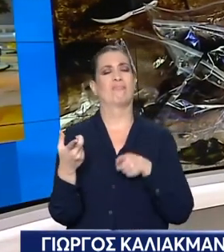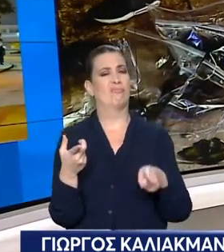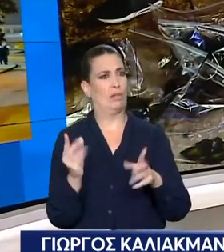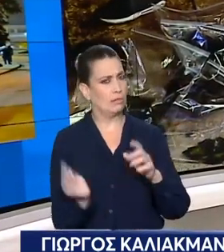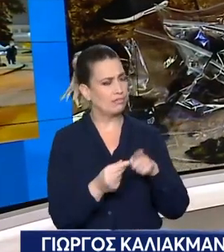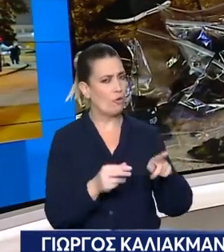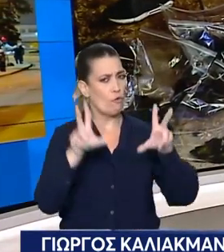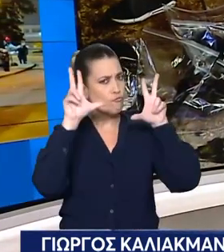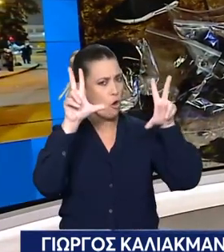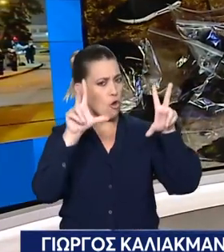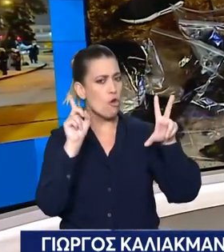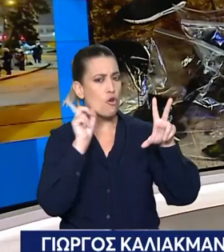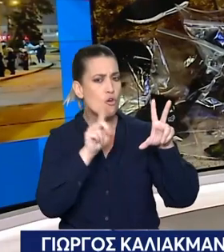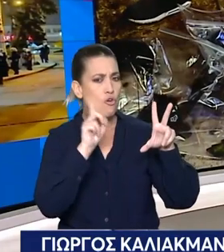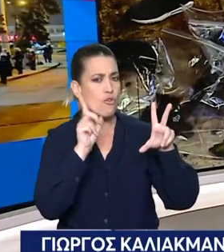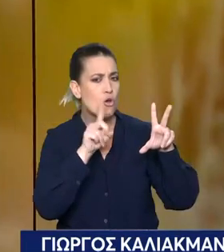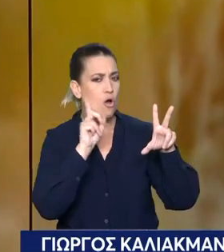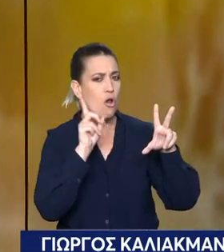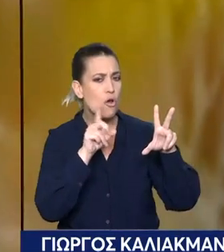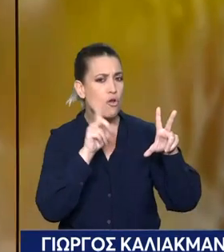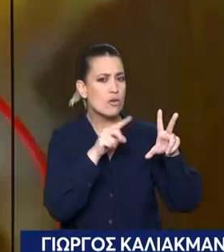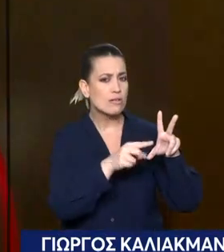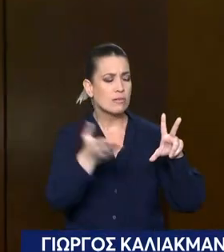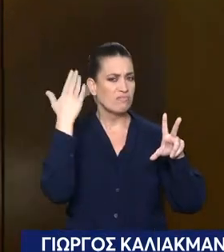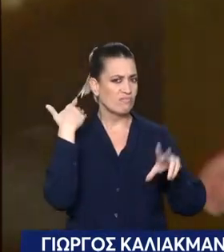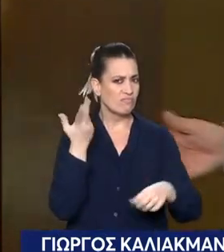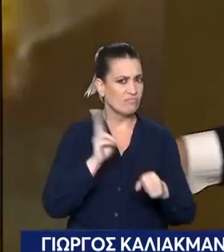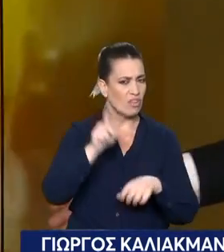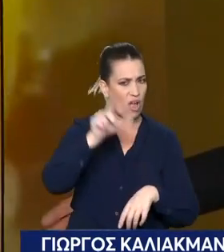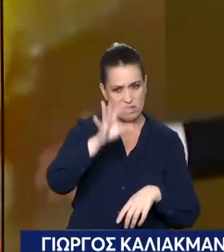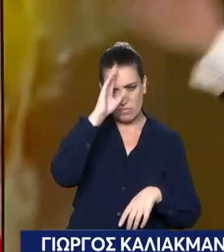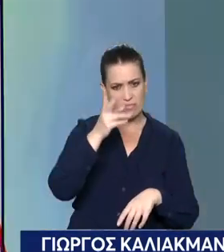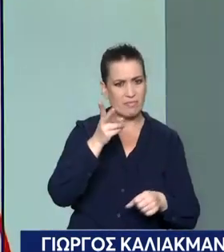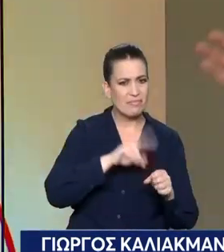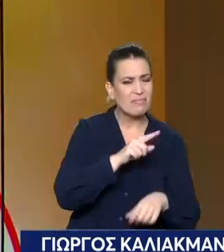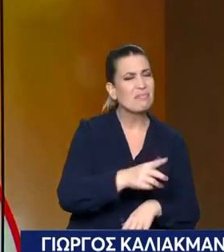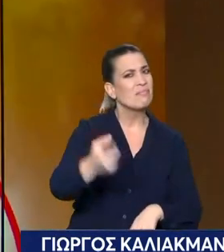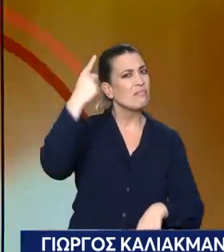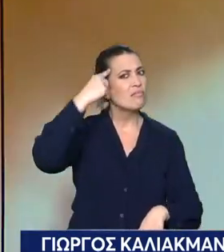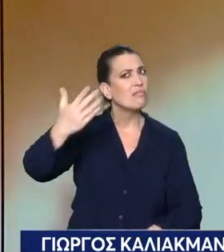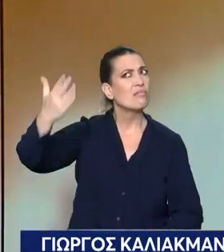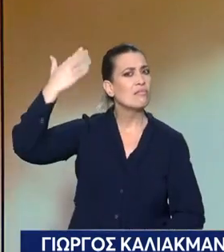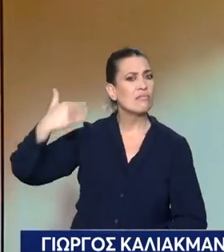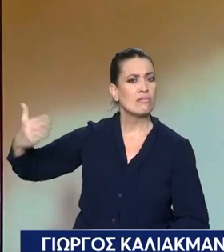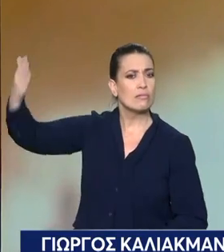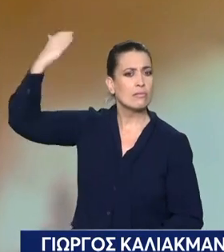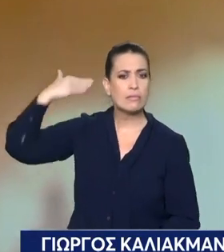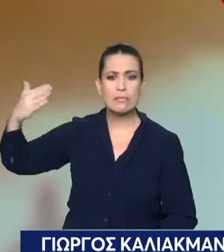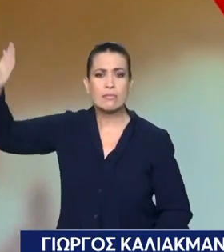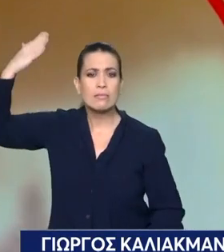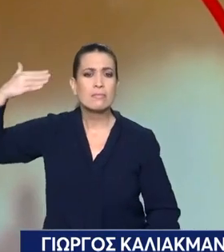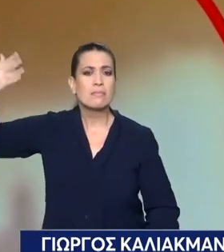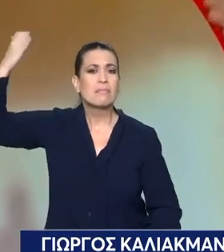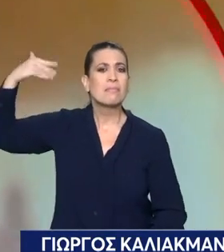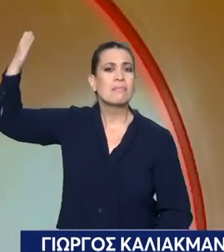Να θυμηθούμε και την ιστορία του Φιλόπουλου, ναι. Ο οποίος δολοφονήθηκε. Να θυμηθούμε παλιότερα άλλα περιστατικά, ναι. Μέχρι και τον Μπλιώνα,